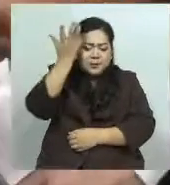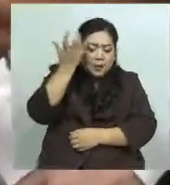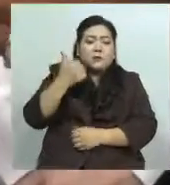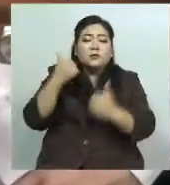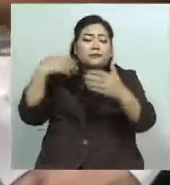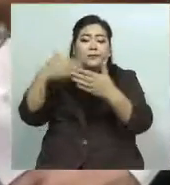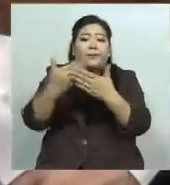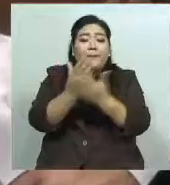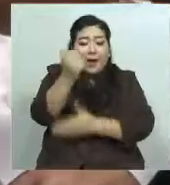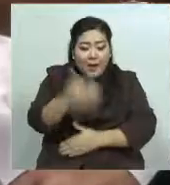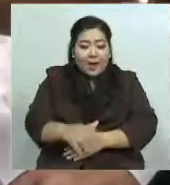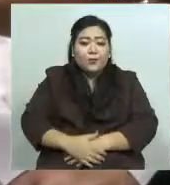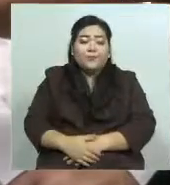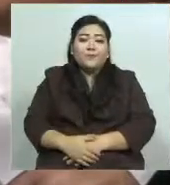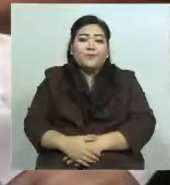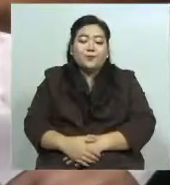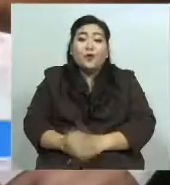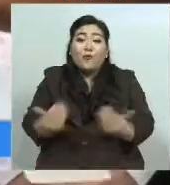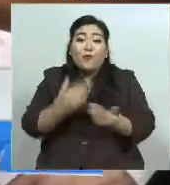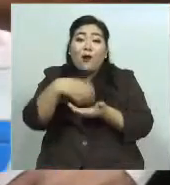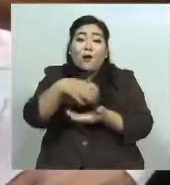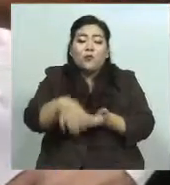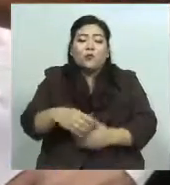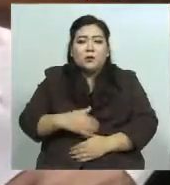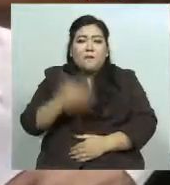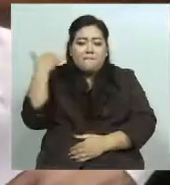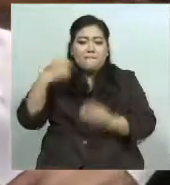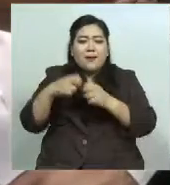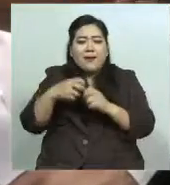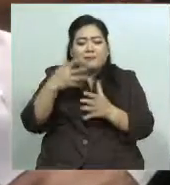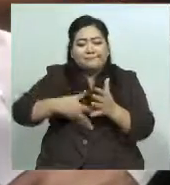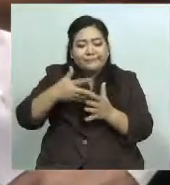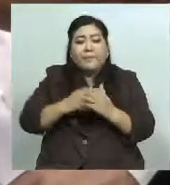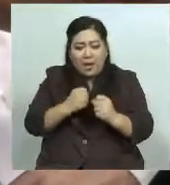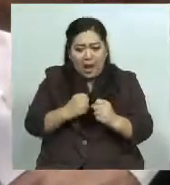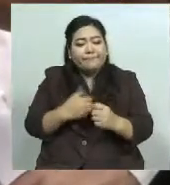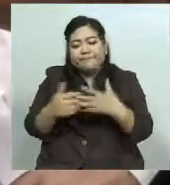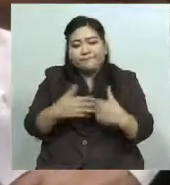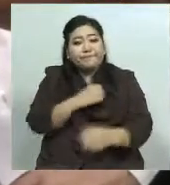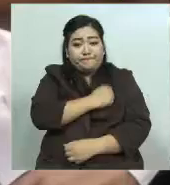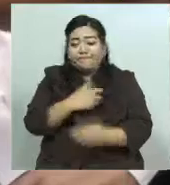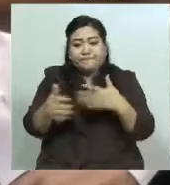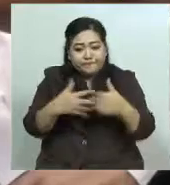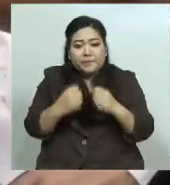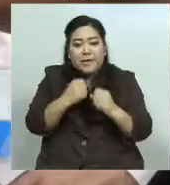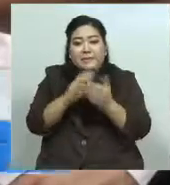ได ้หนูก็พยายามจะก้าวผ่านสิ่งนั้นให้ได้แล้วก็จะตั้งใจเรียนแล้วก็ทำหน้าที่ของตัวเองให้ดีที่สุดนะคะ